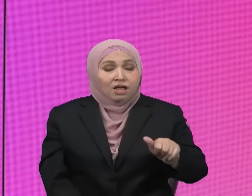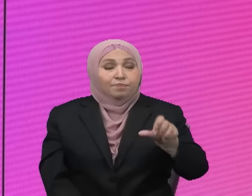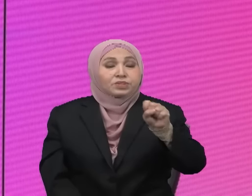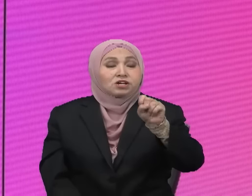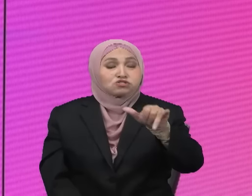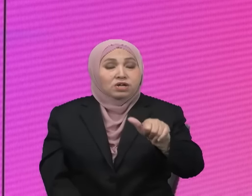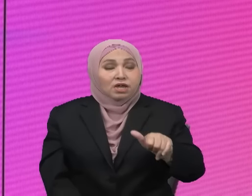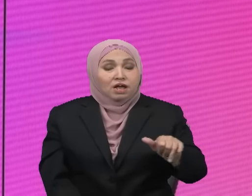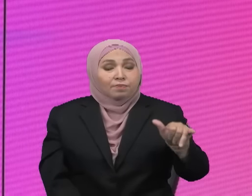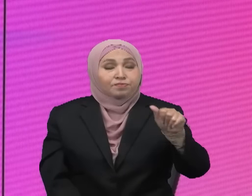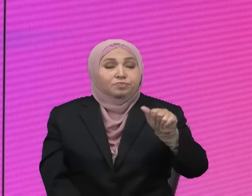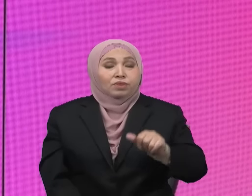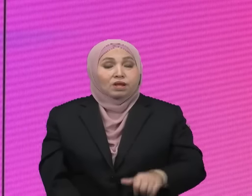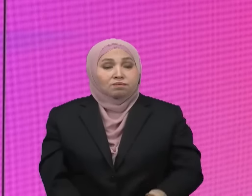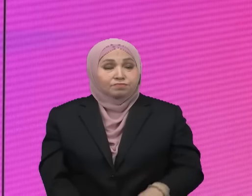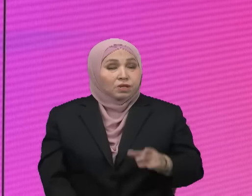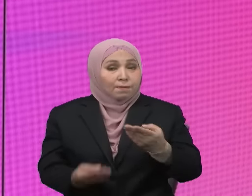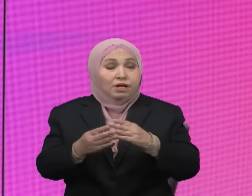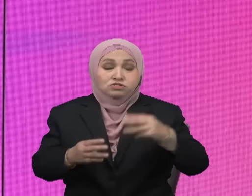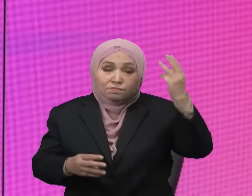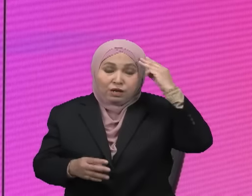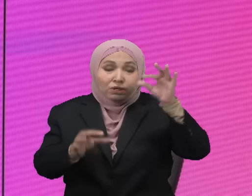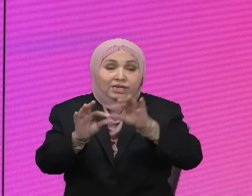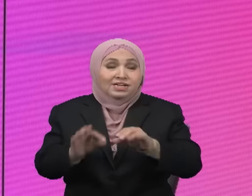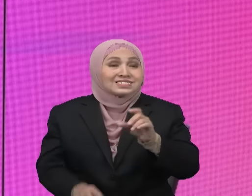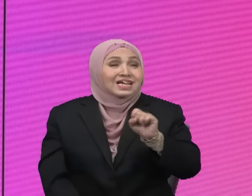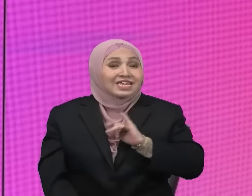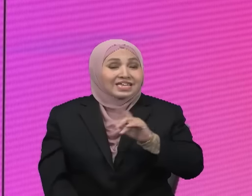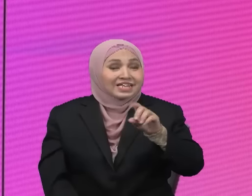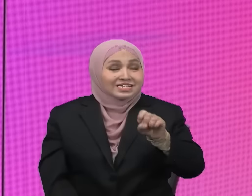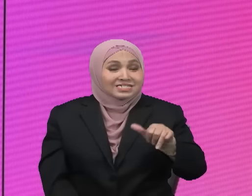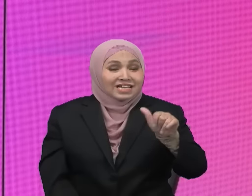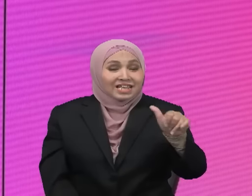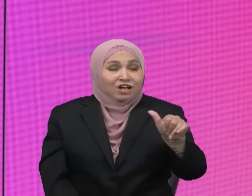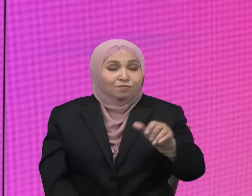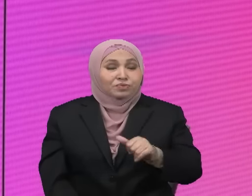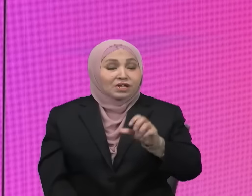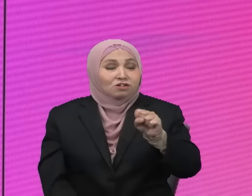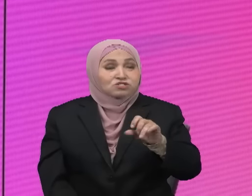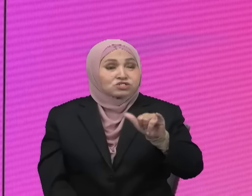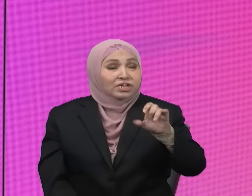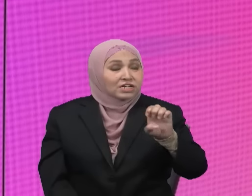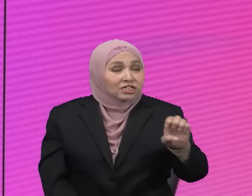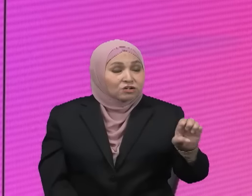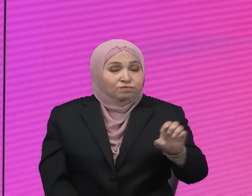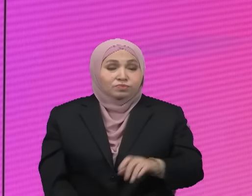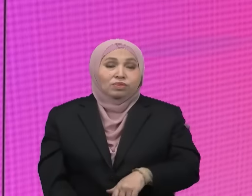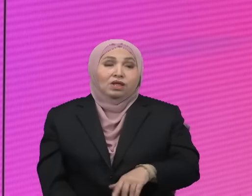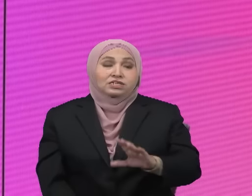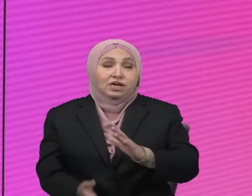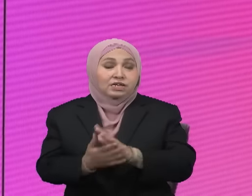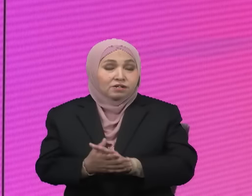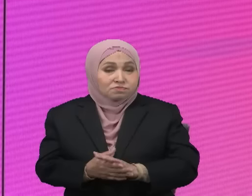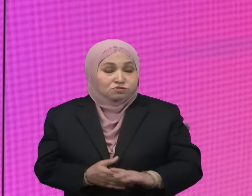Saya. Saya. Kalau bahasa Melayu nak nipis, saya. Saya, bukan saya. Oh, saya dah jadi